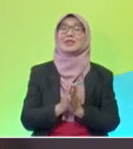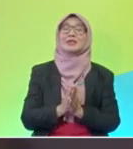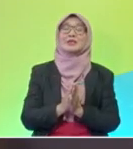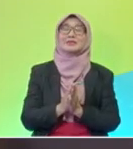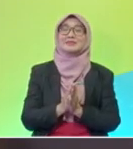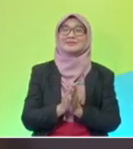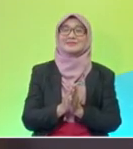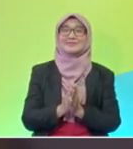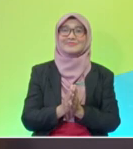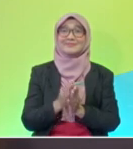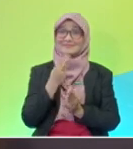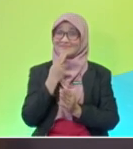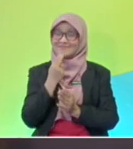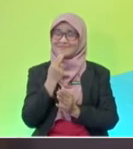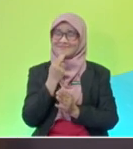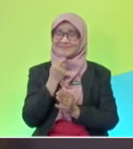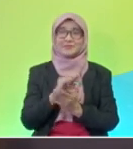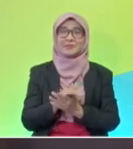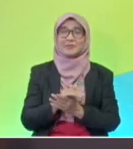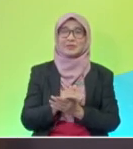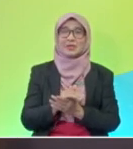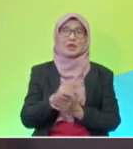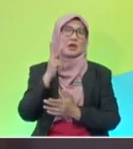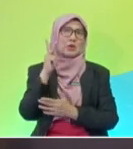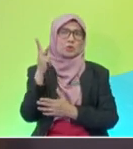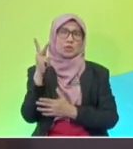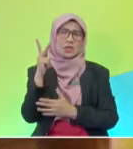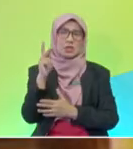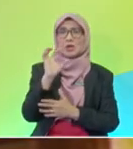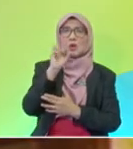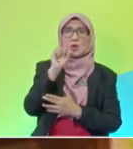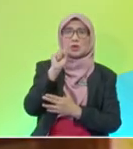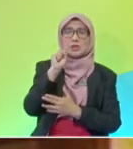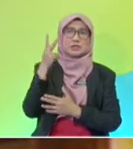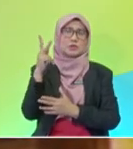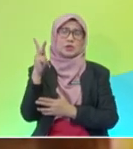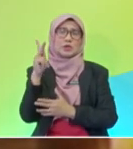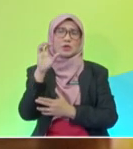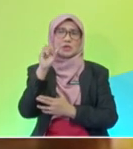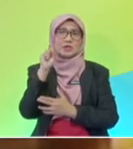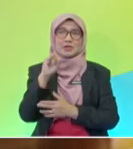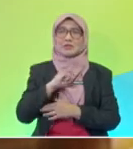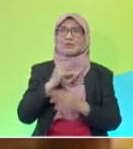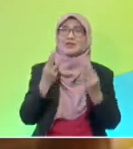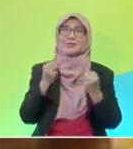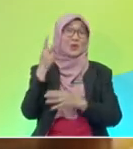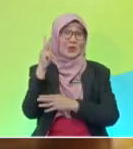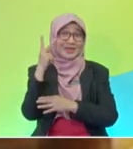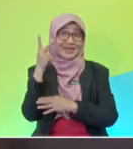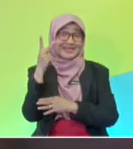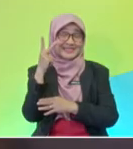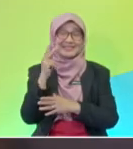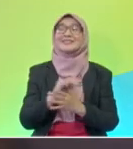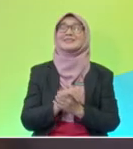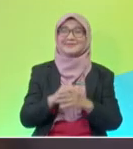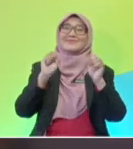Kakel H Kun J Saya nak beli Kak saya nak beli warna kuninglah kakak warna kuning